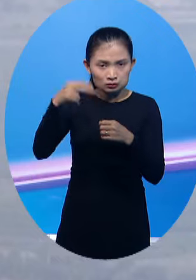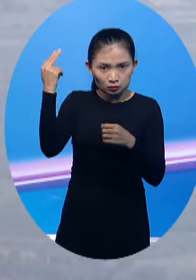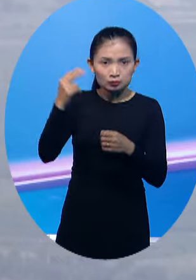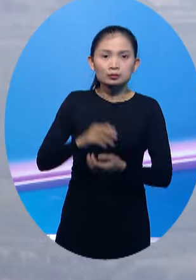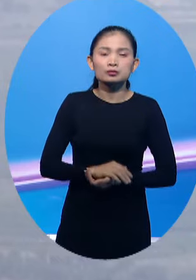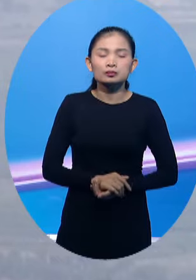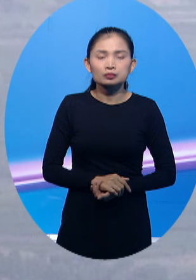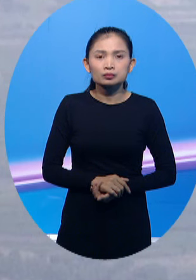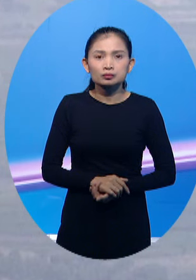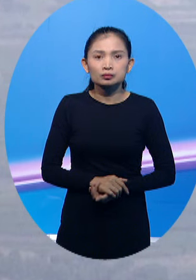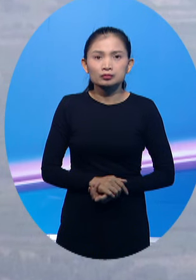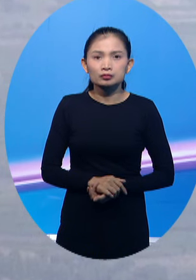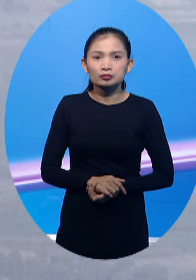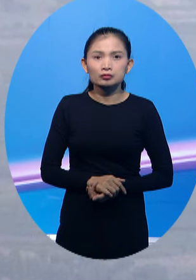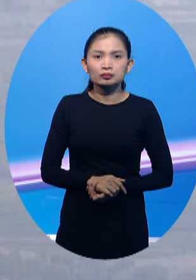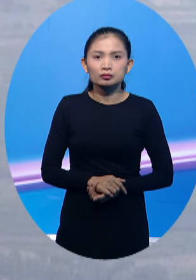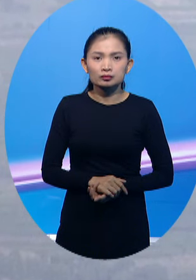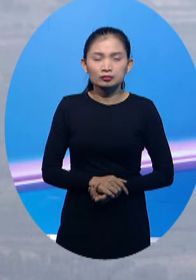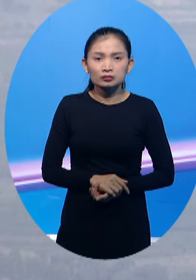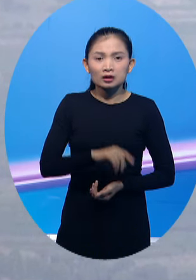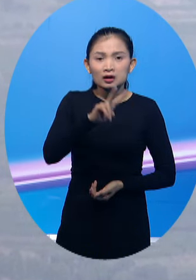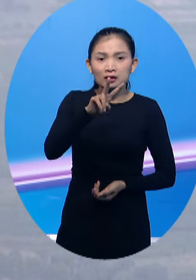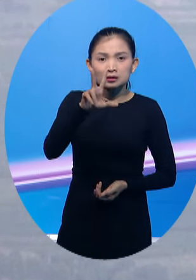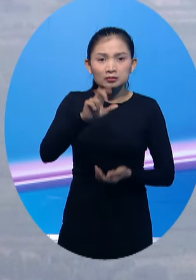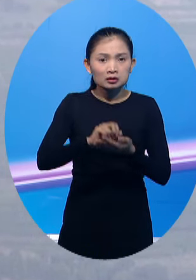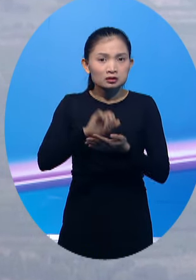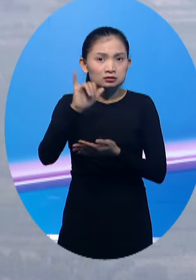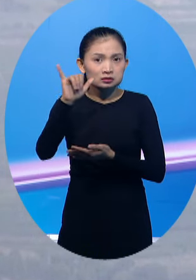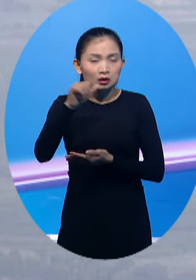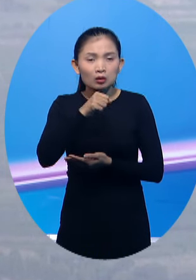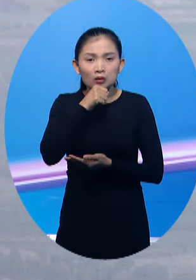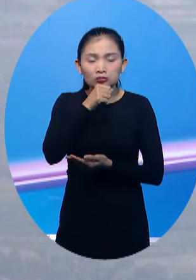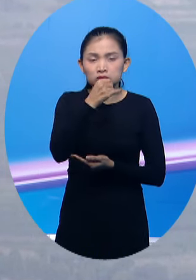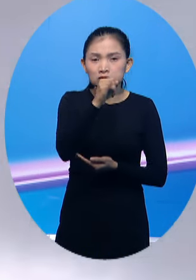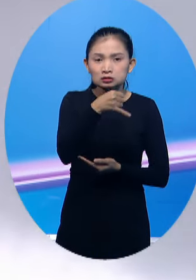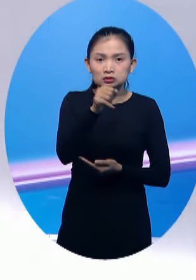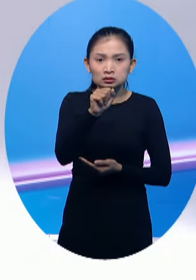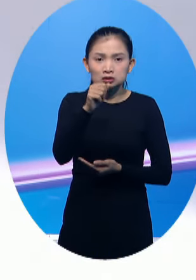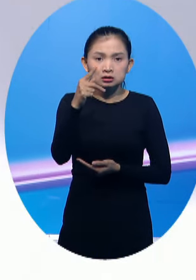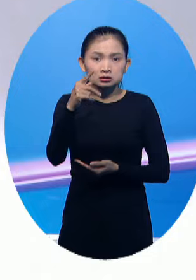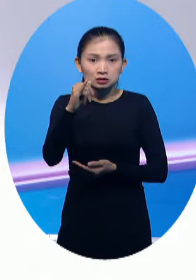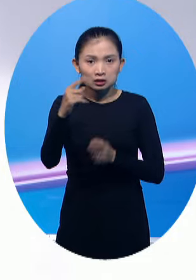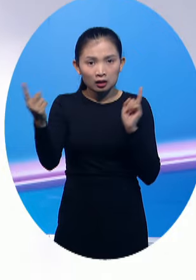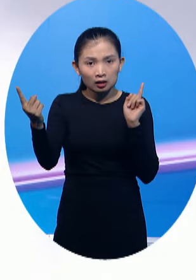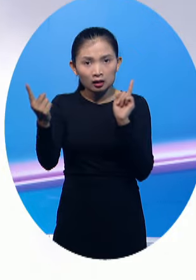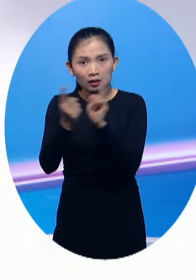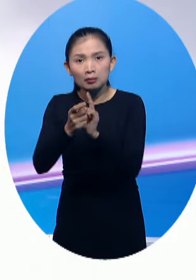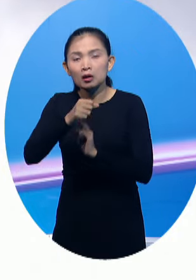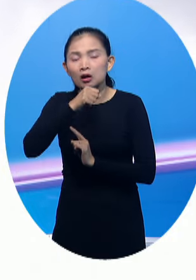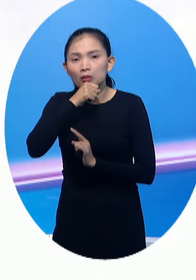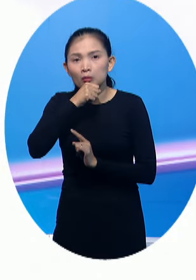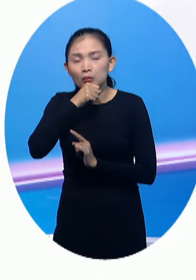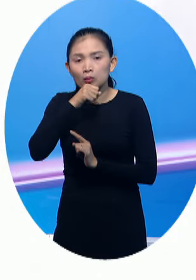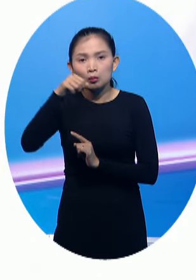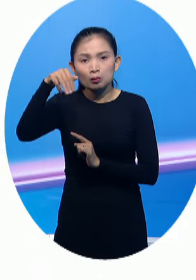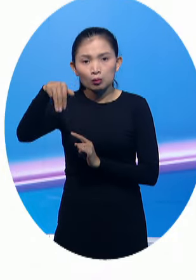các thực thể theo cách này trước đó vào ngày 28 tháng 6 ông Zaki đã đến B rut và gặp ông Muhammad raad người đứng đầu nhánh